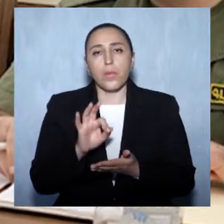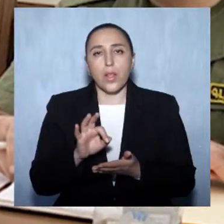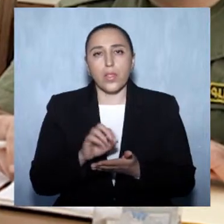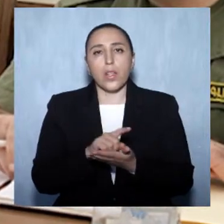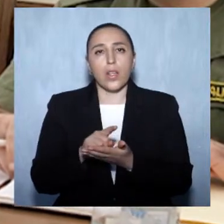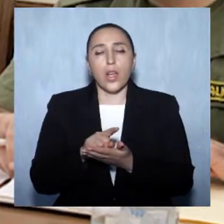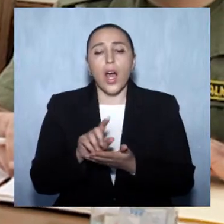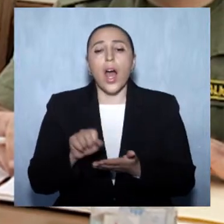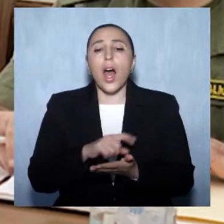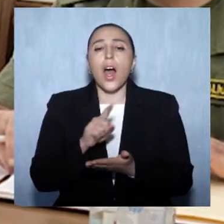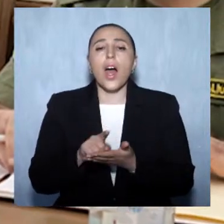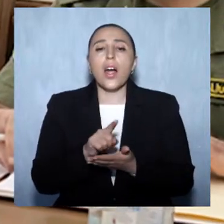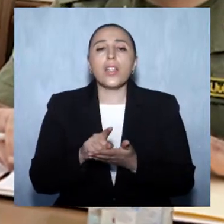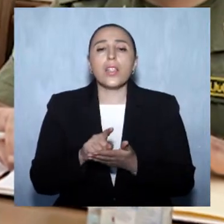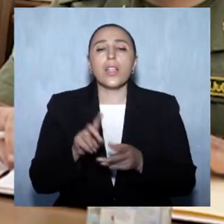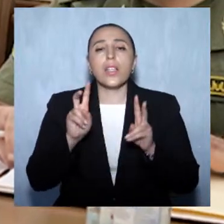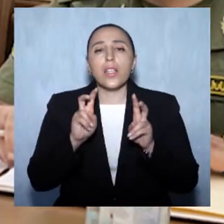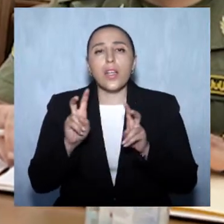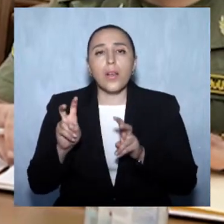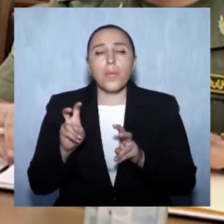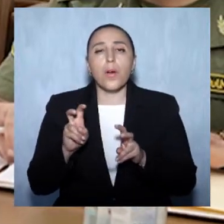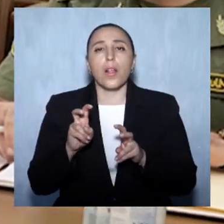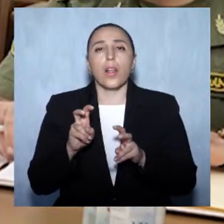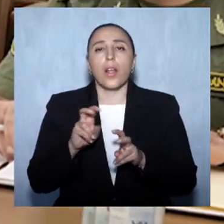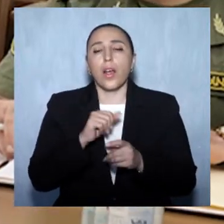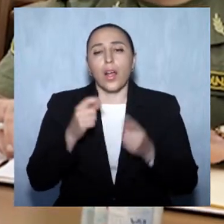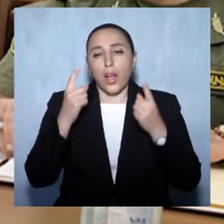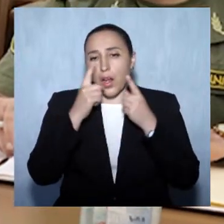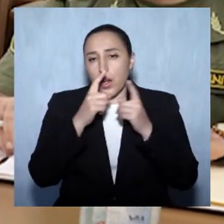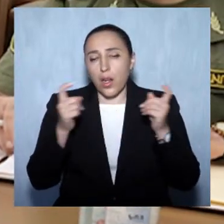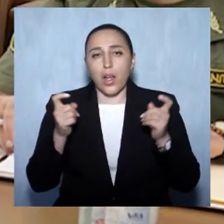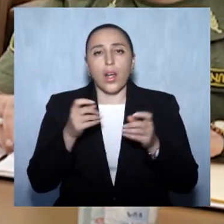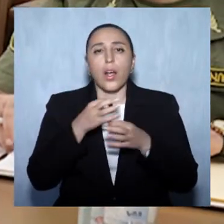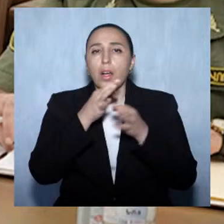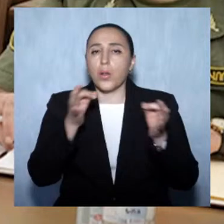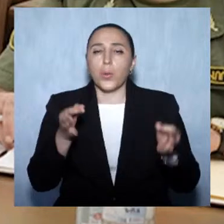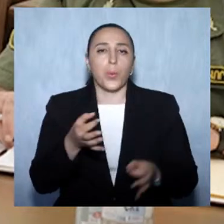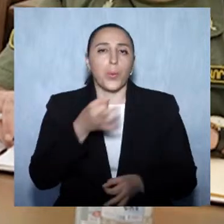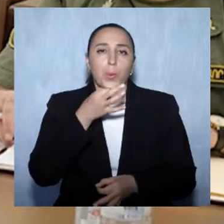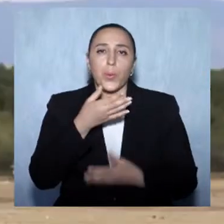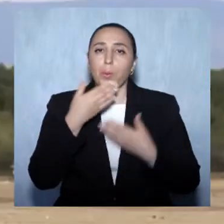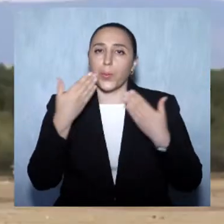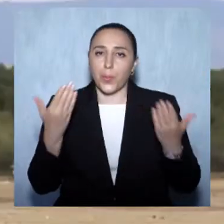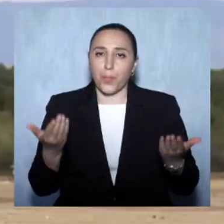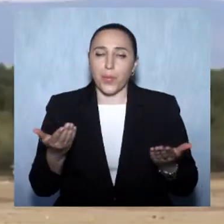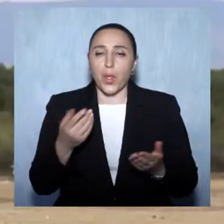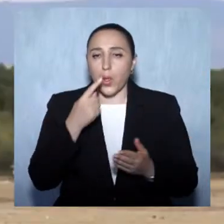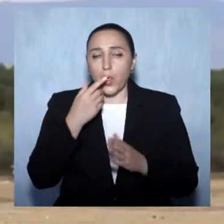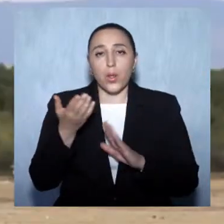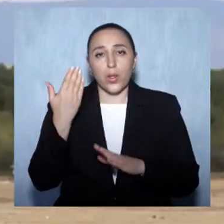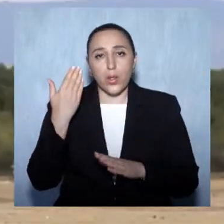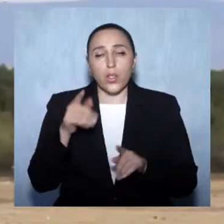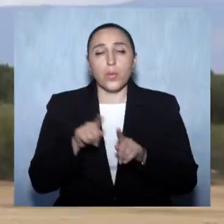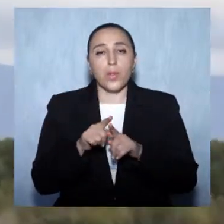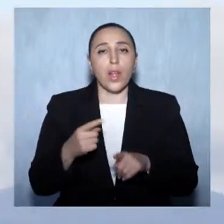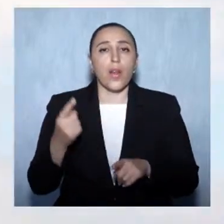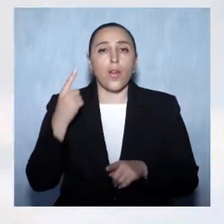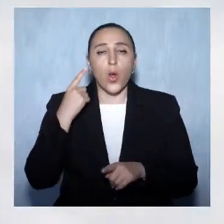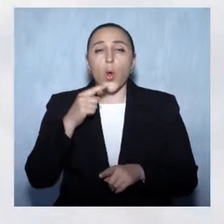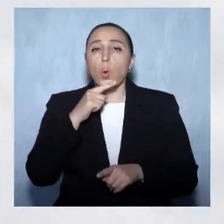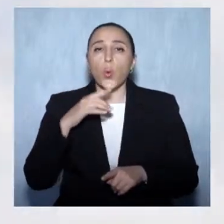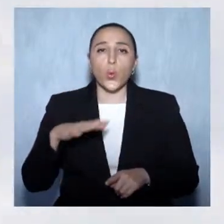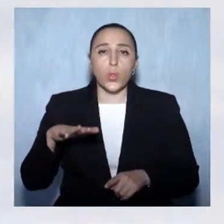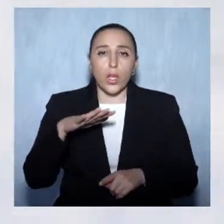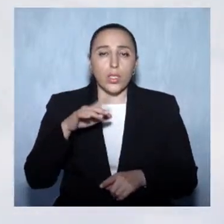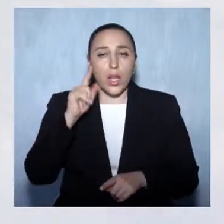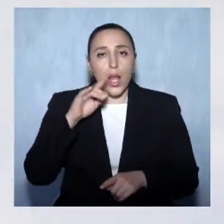ինչ հարցերի շրջանակ է քննարկվում, պաշտոնական հաղորդագրությունում մանրամասներ չեն ներկայացվել։ Օրերս էլ հայտնի դարձավ, որ Ռուսաստանն